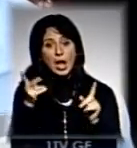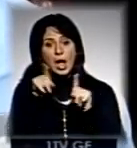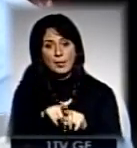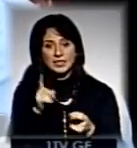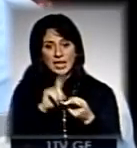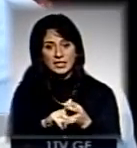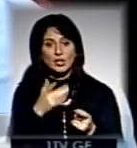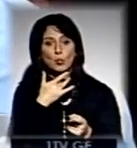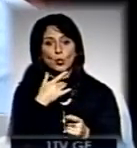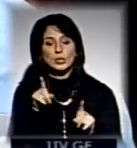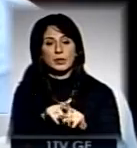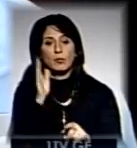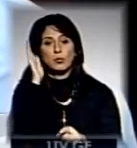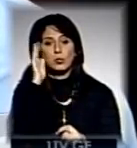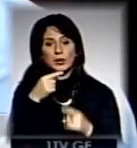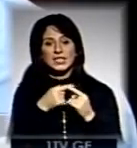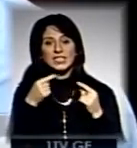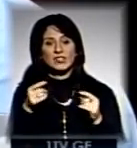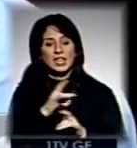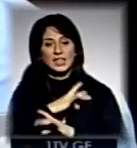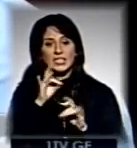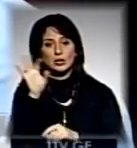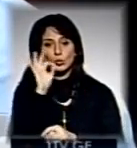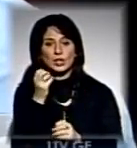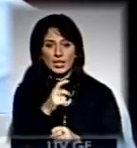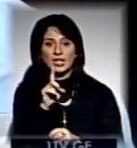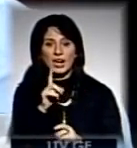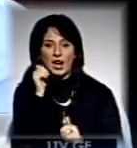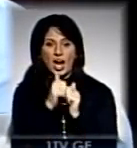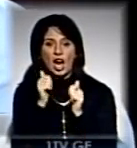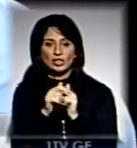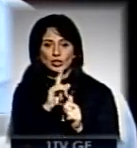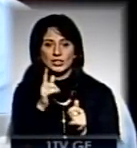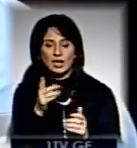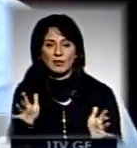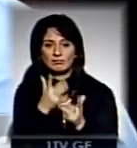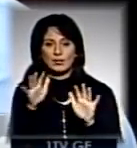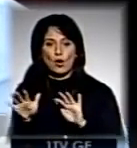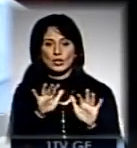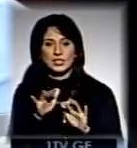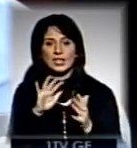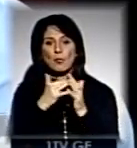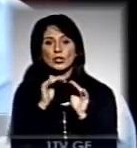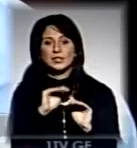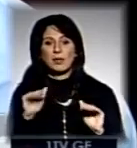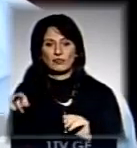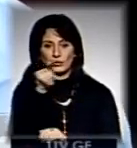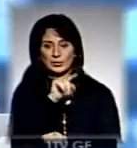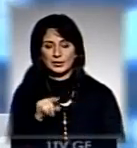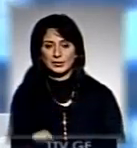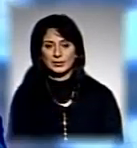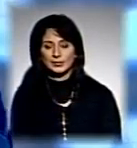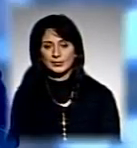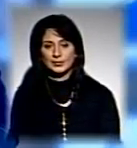ერთად მუნიციპალიტეტი აპირებს სხვადასხვა დღესასწაულებზე კიდევ გააჩიროს უფრო მეტი ღონისძიებები სოფლის მაცხოვრებელ ბავშვებისთვის.